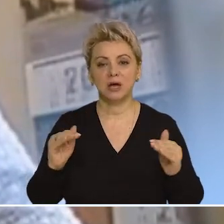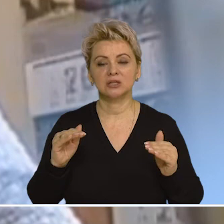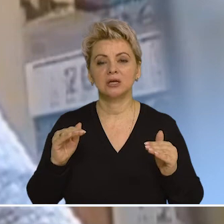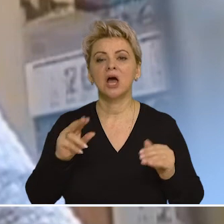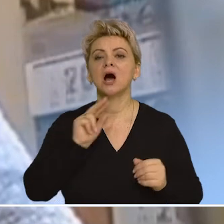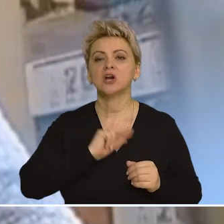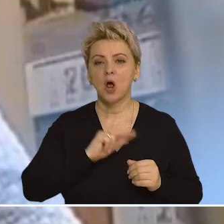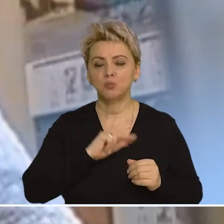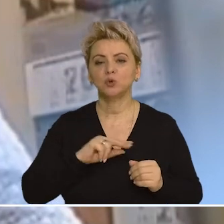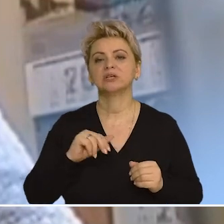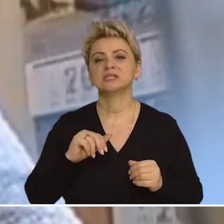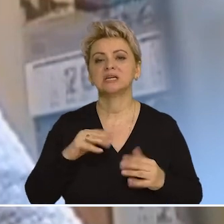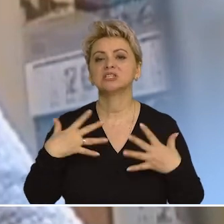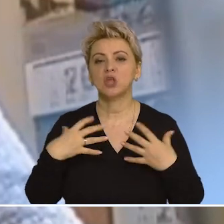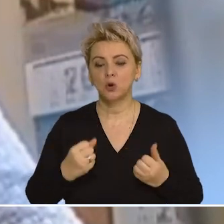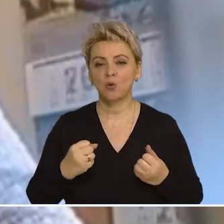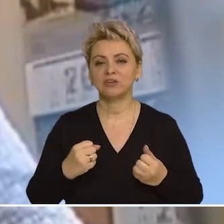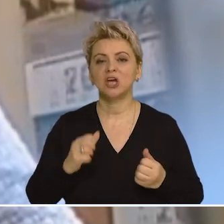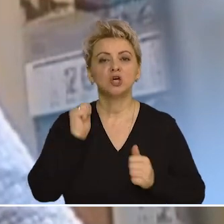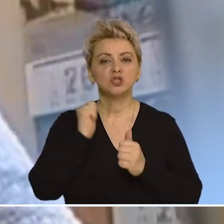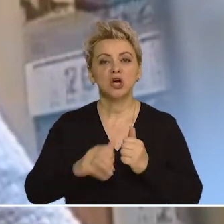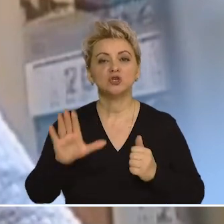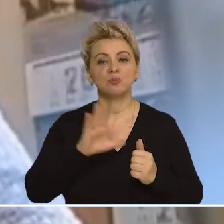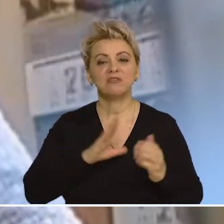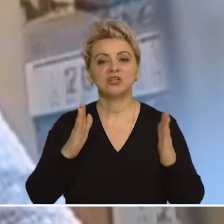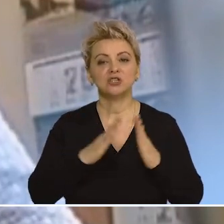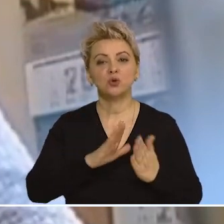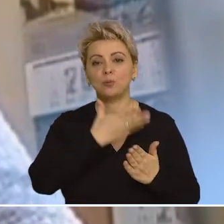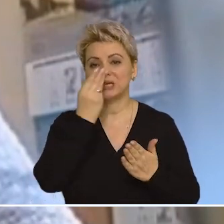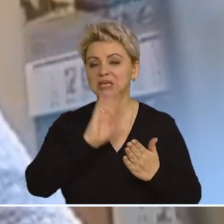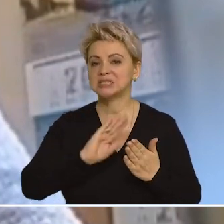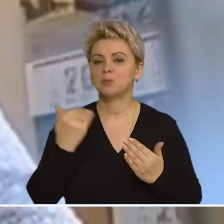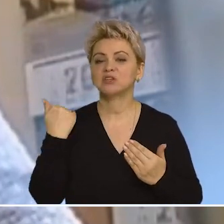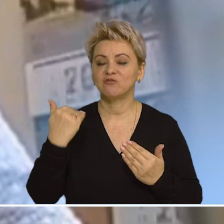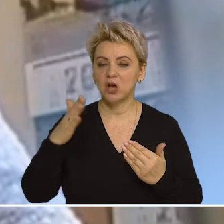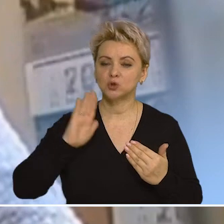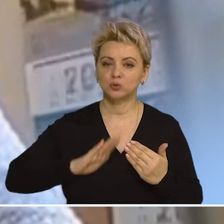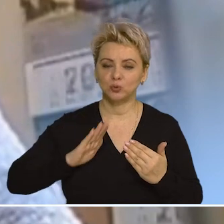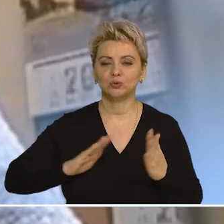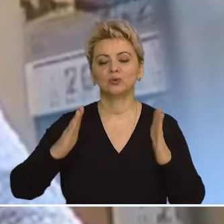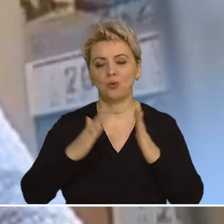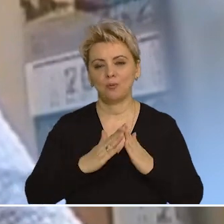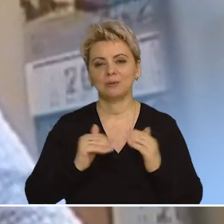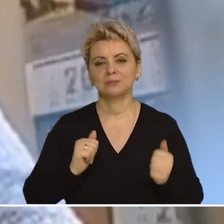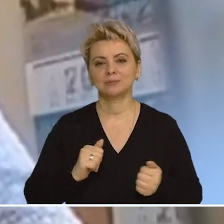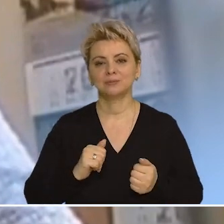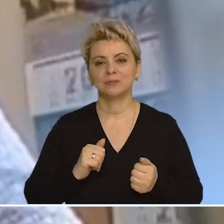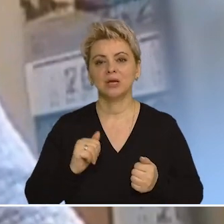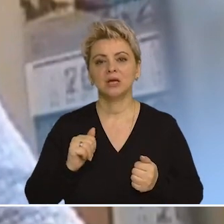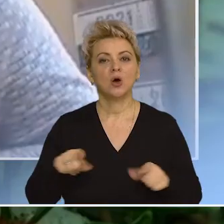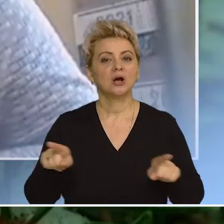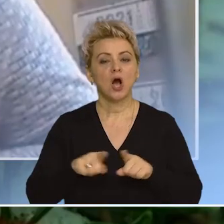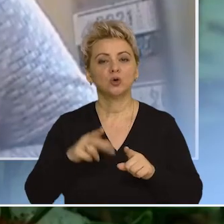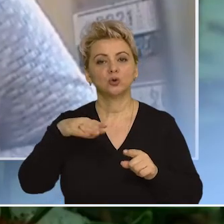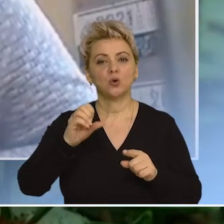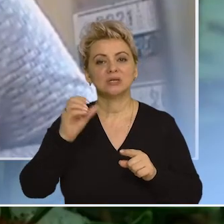ребята, работайте, трудитесь, здоровья. Почаще бывайте дома, не забывайте, вас ждут дома.